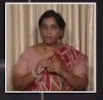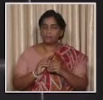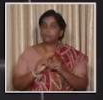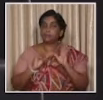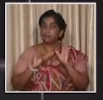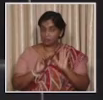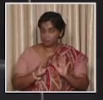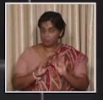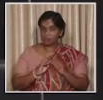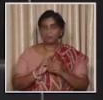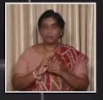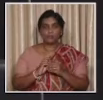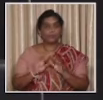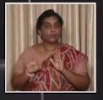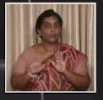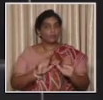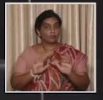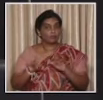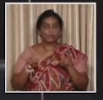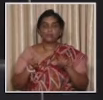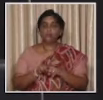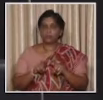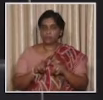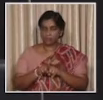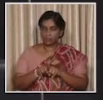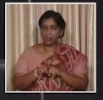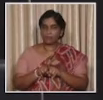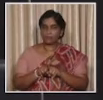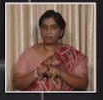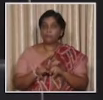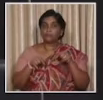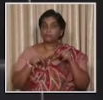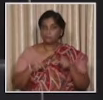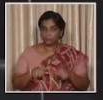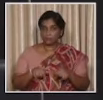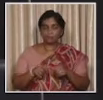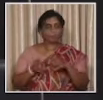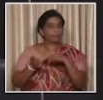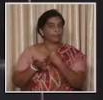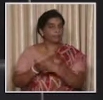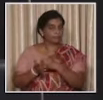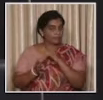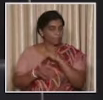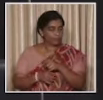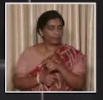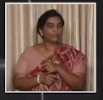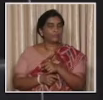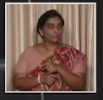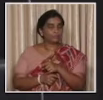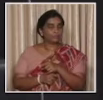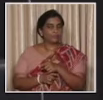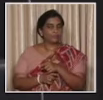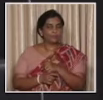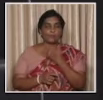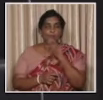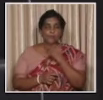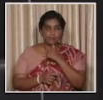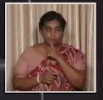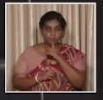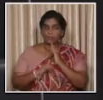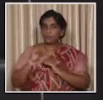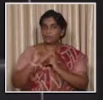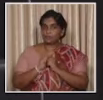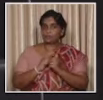නමුත් පරිපාලනමය වශයෙන් දැනට නඩත්තු වෙන ජල සම්පාදන